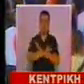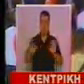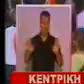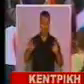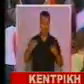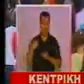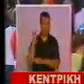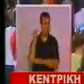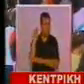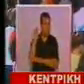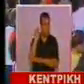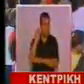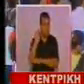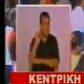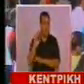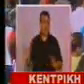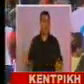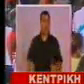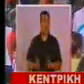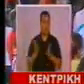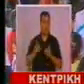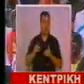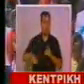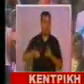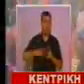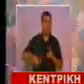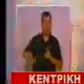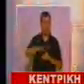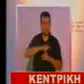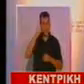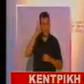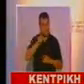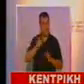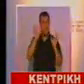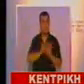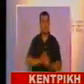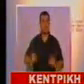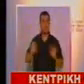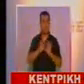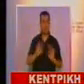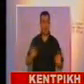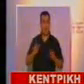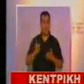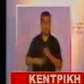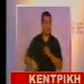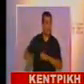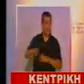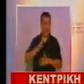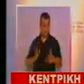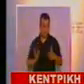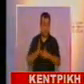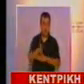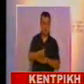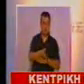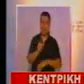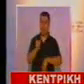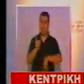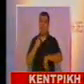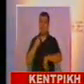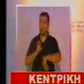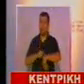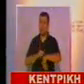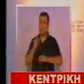Προειδοποιούμε λοιπόν τι μπορεί να συμβεί, ώστε ο λαός να έχει την απαραίτητη προετοιμασία να παρέμβει, να μην χάσει πολύτιμο χρόνο,